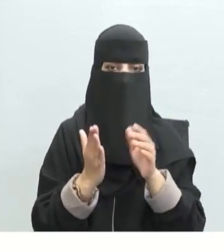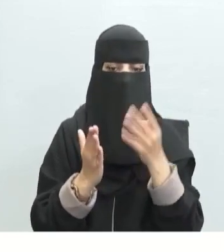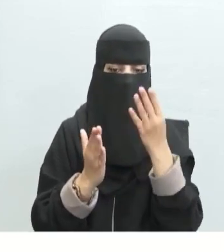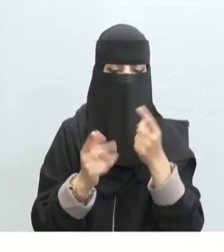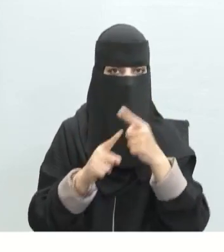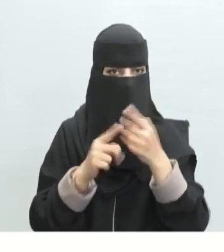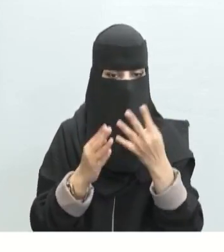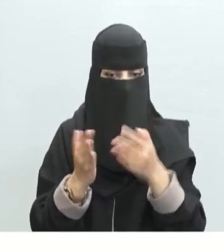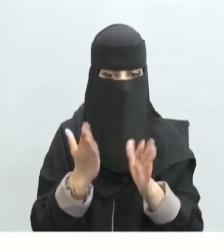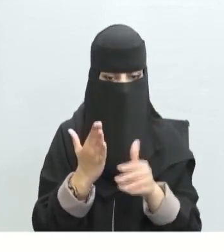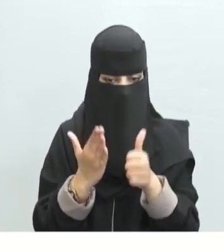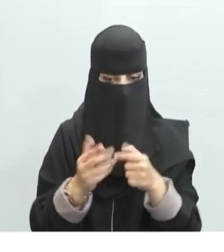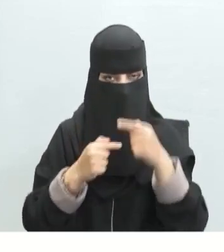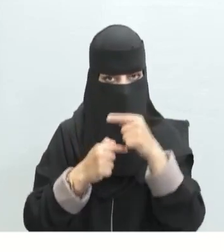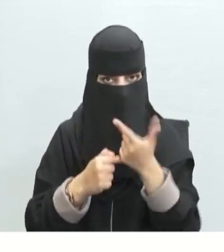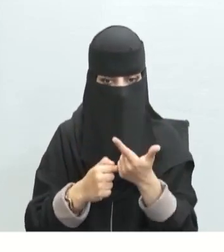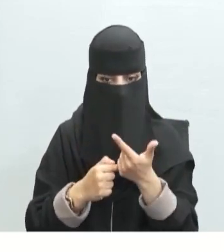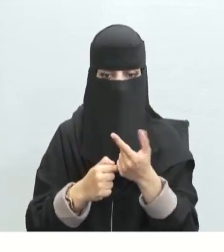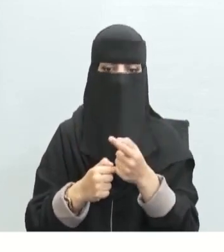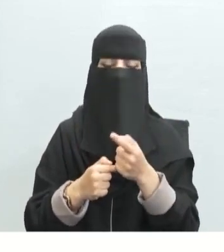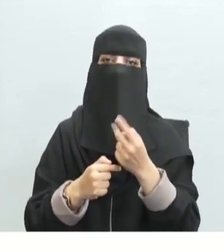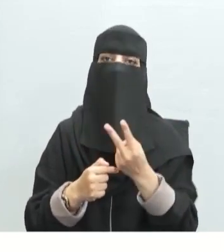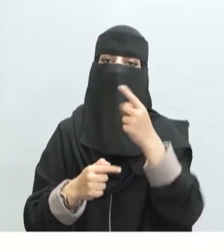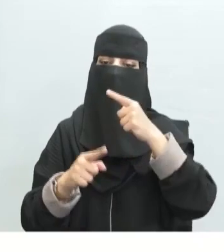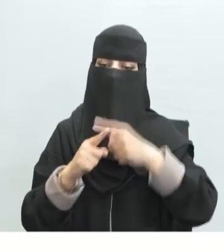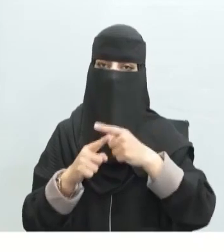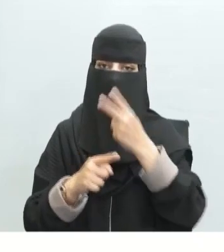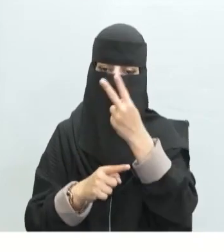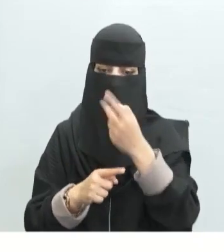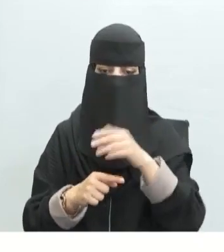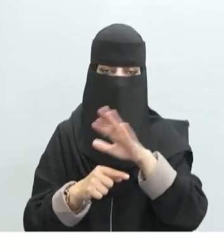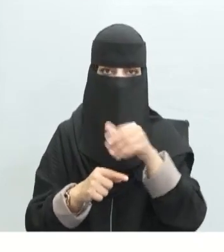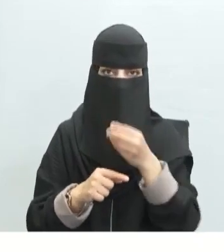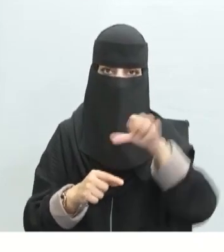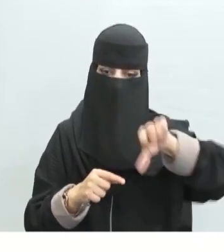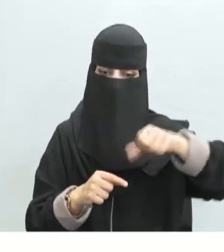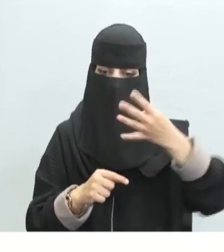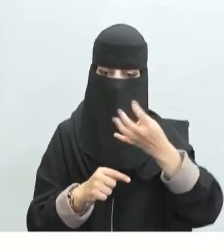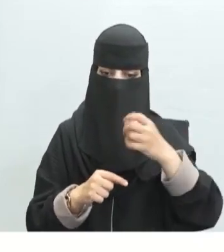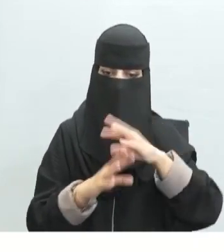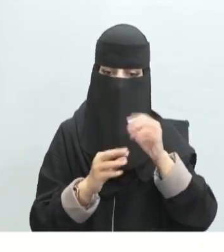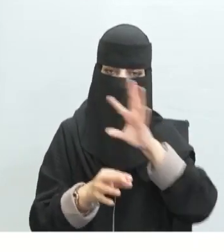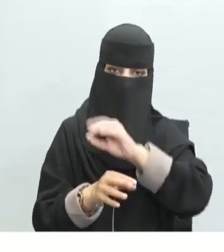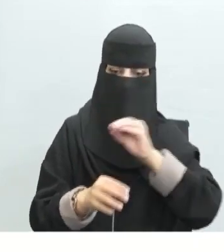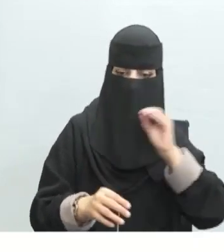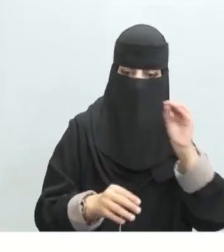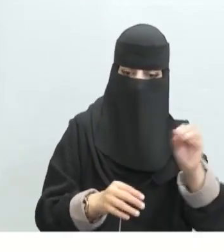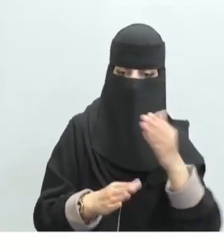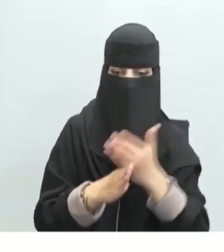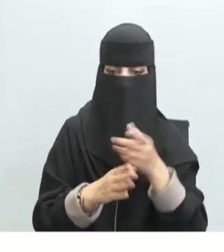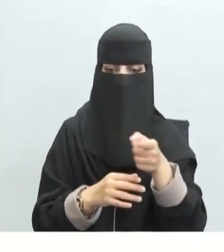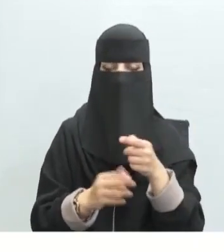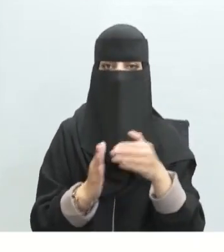الجواب اي تربيع تساوي 33 باخذ جذر الطرفين الاي حتصير كم ناخذ جذر ال